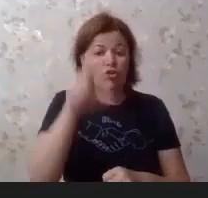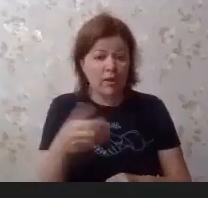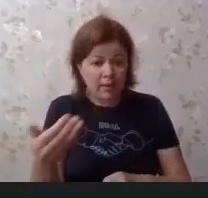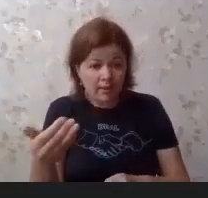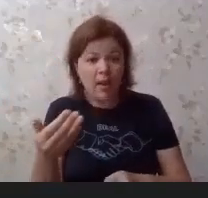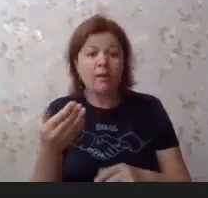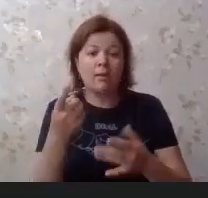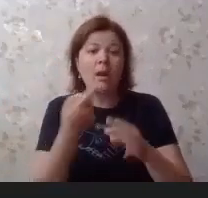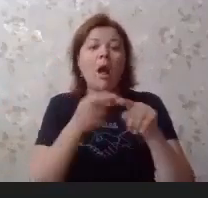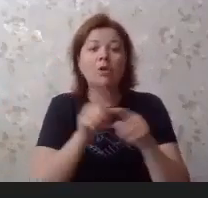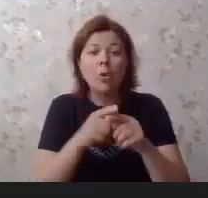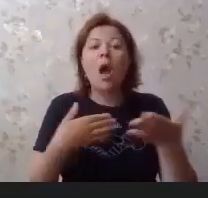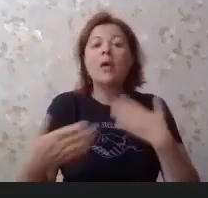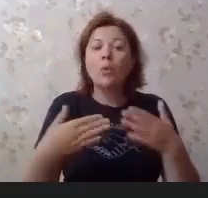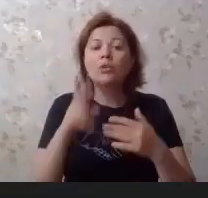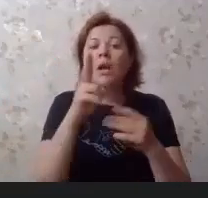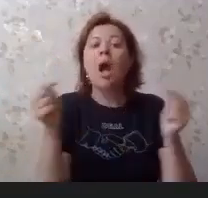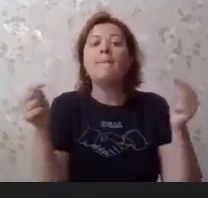относящегося к определенной категории,